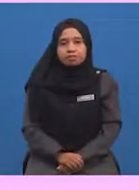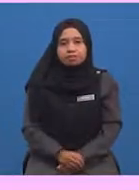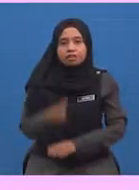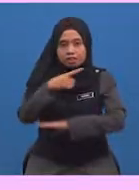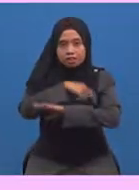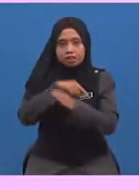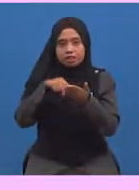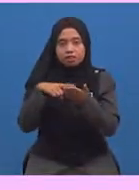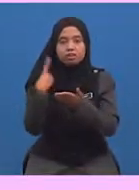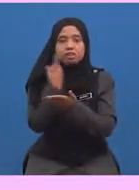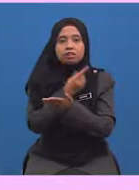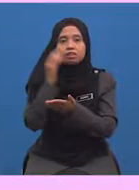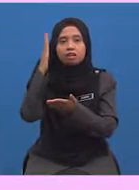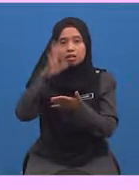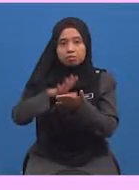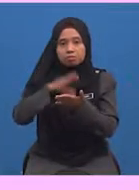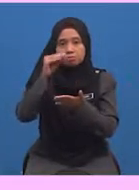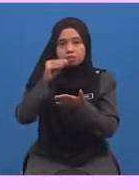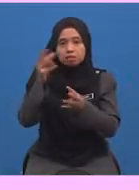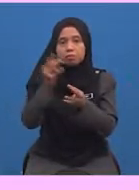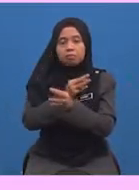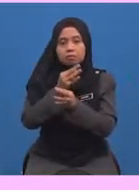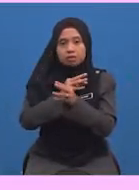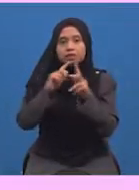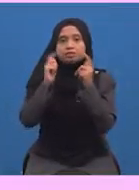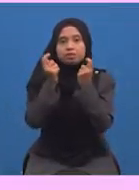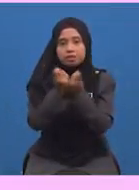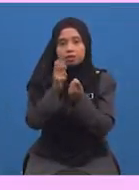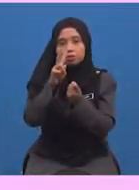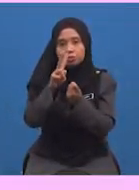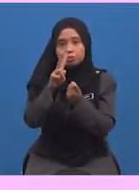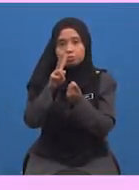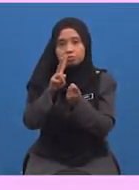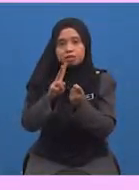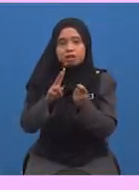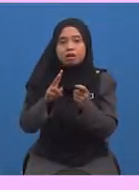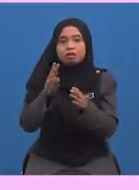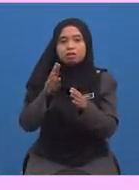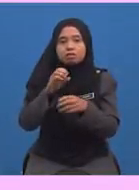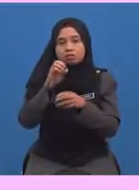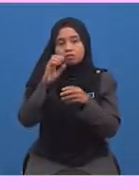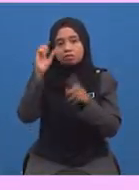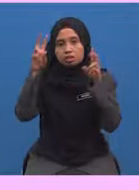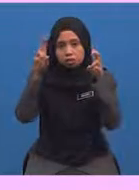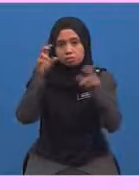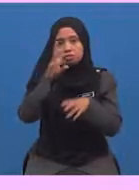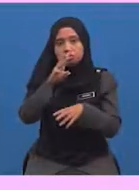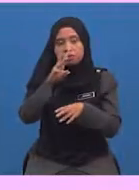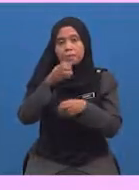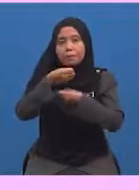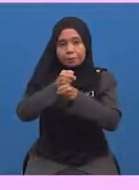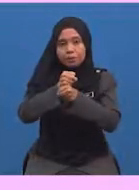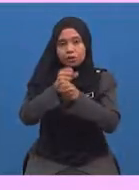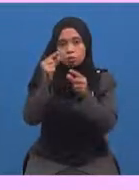Hari ini kita akan mempelajari Matematik Tingkatan 2 iaitu Bab 6 bertajuk Bentuk